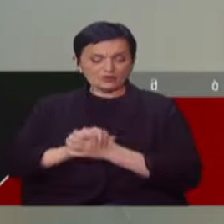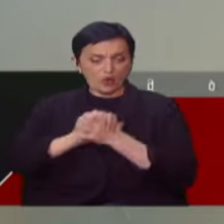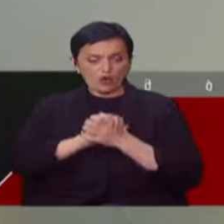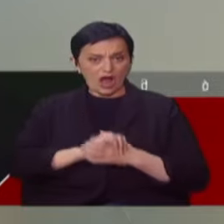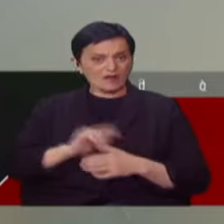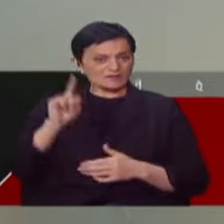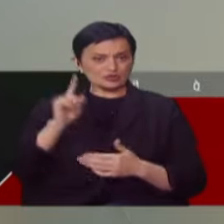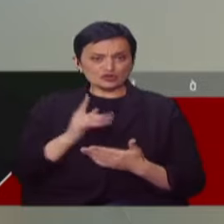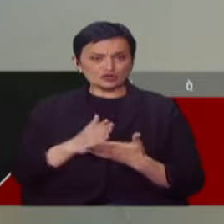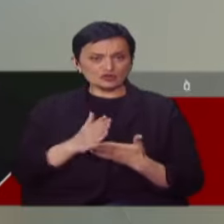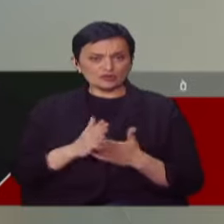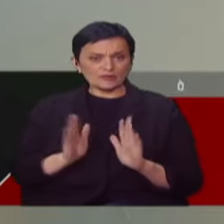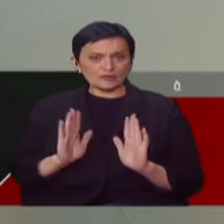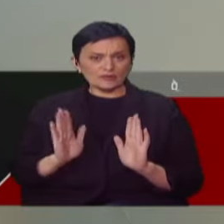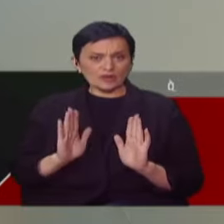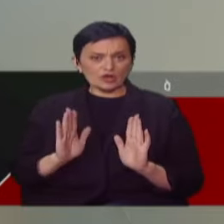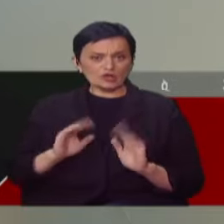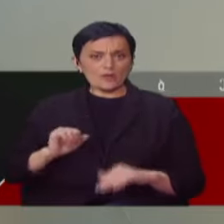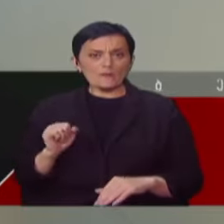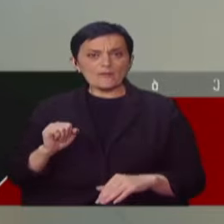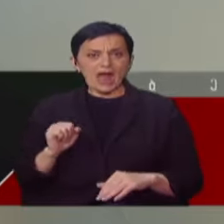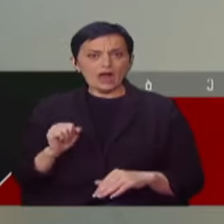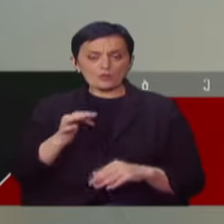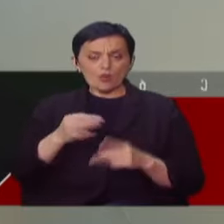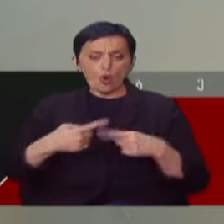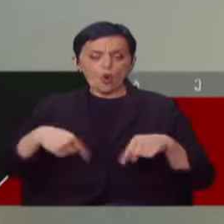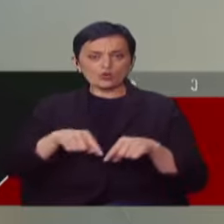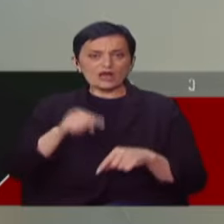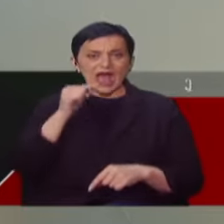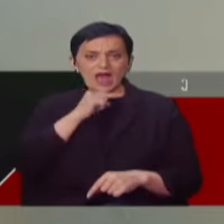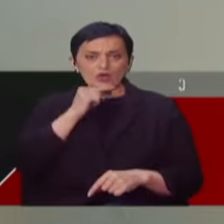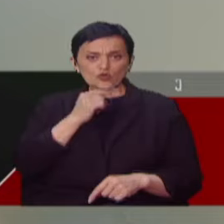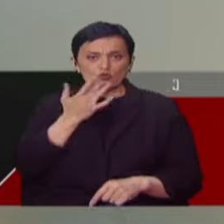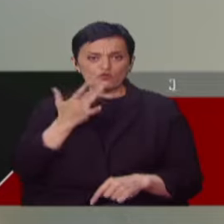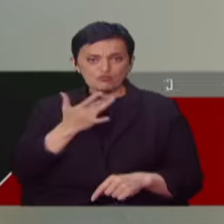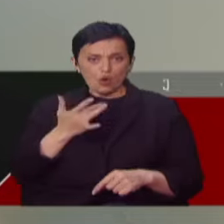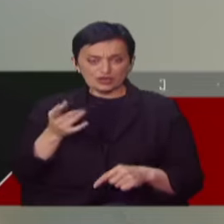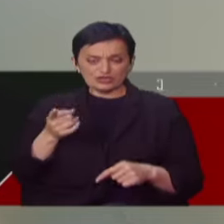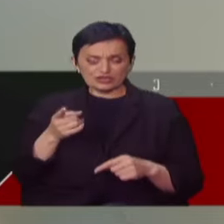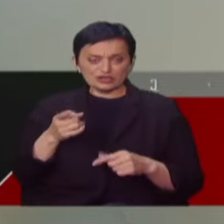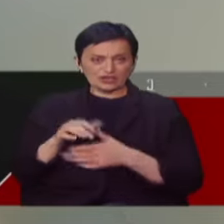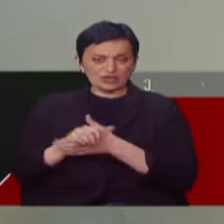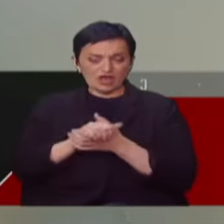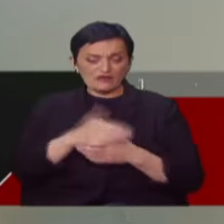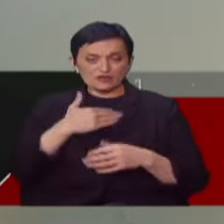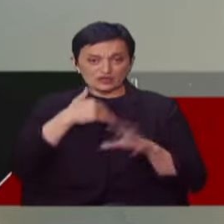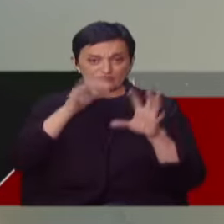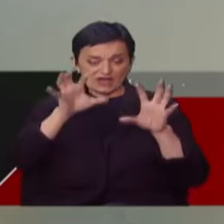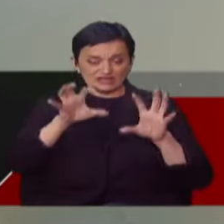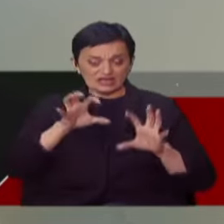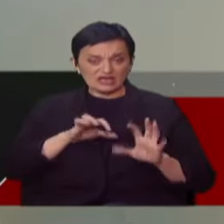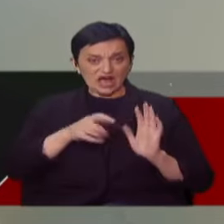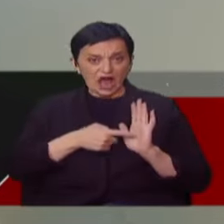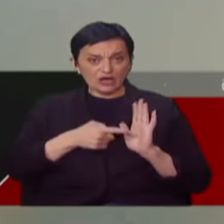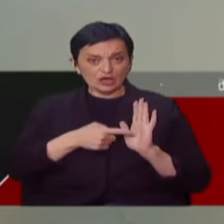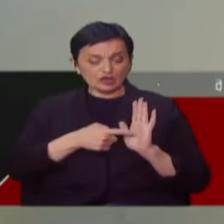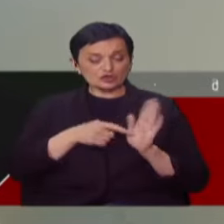ის, რა ქვია, მეგობრობის ორგანიზაცია, ეს არის ეკონომიკური და პოლიტიკური კავშირი. ისინი ჩვენ კანონმდებლობის